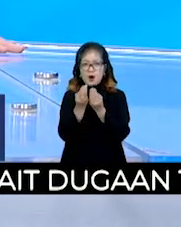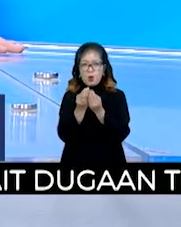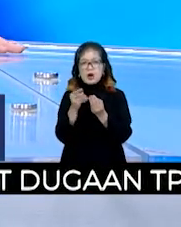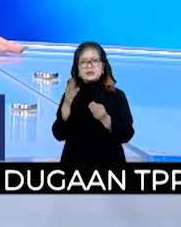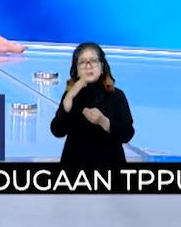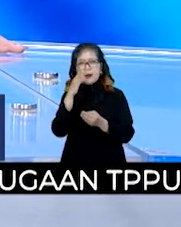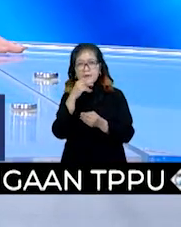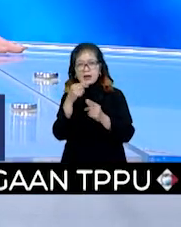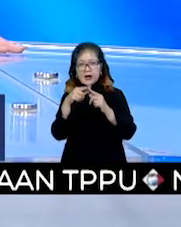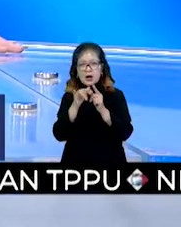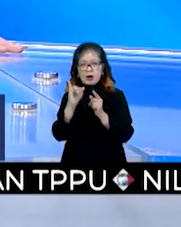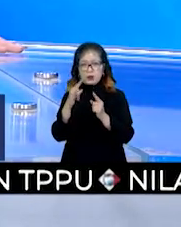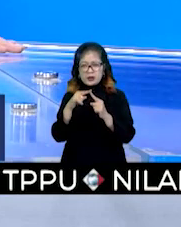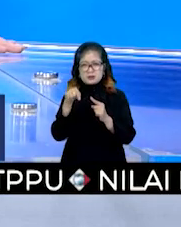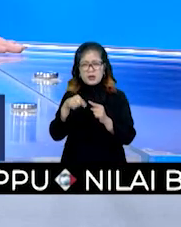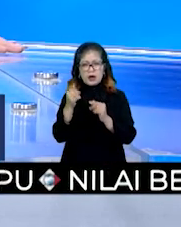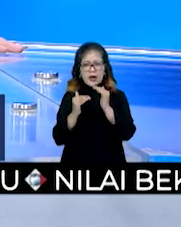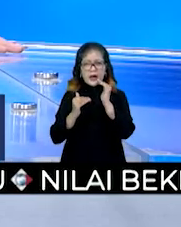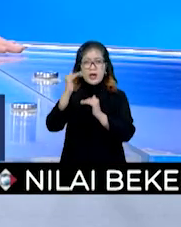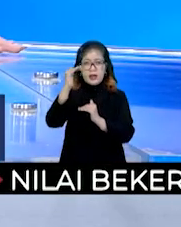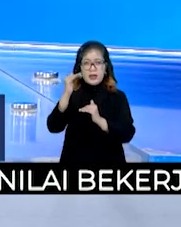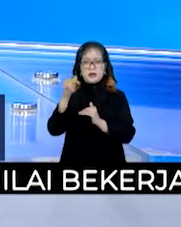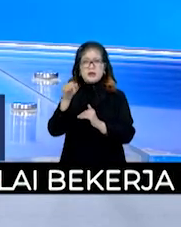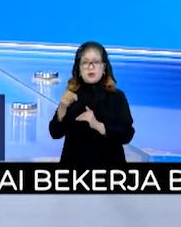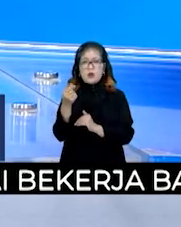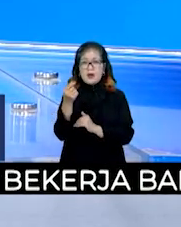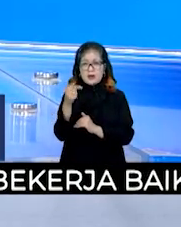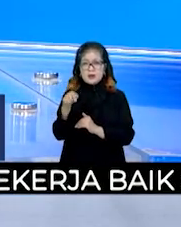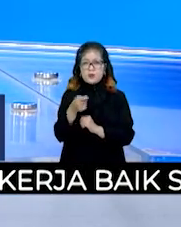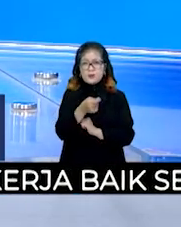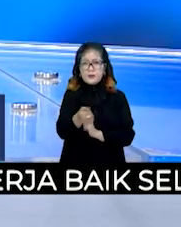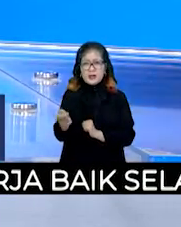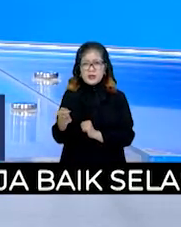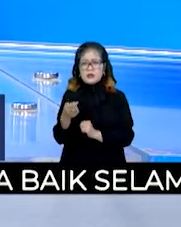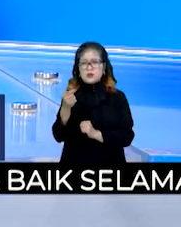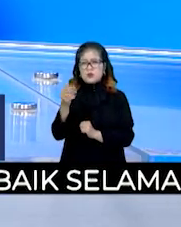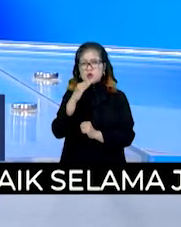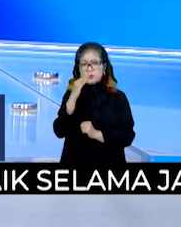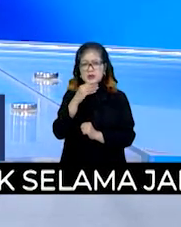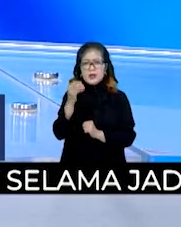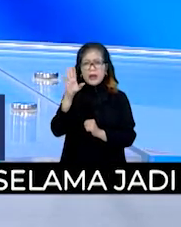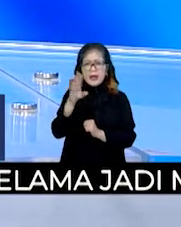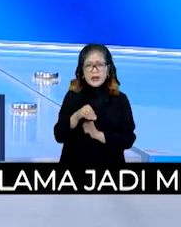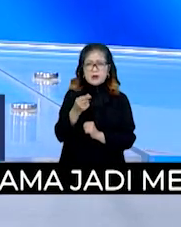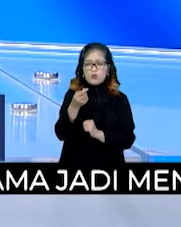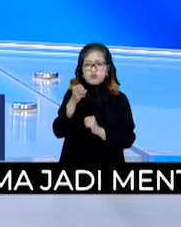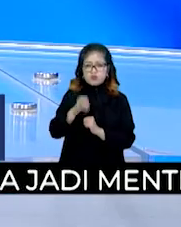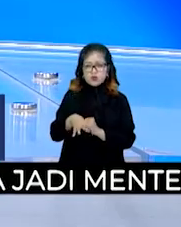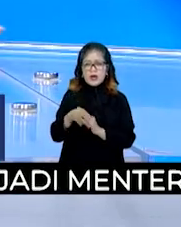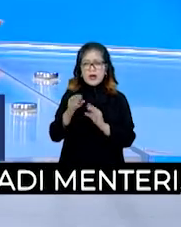terpantau naik. Naiknya harga cabai rawit membuat sejumlah pembeli beralih mengkonsumsi cabai rawit kering yang harganya lebih murah.